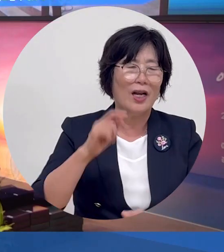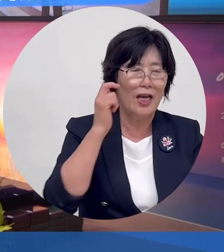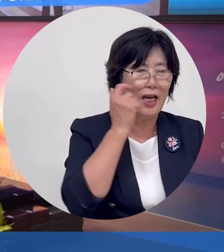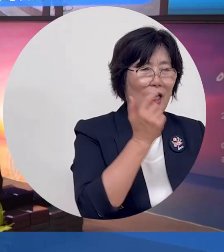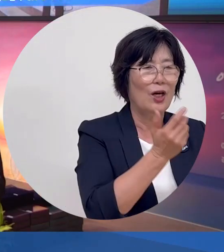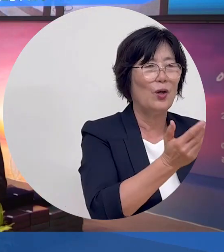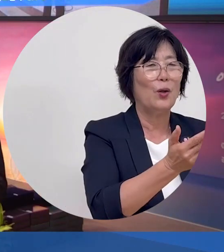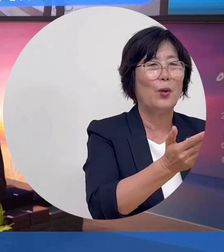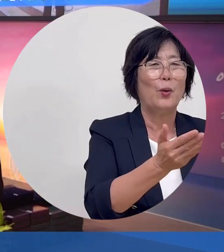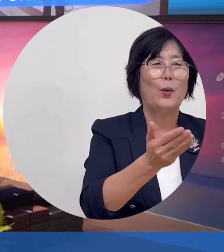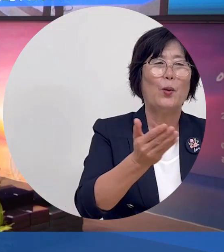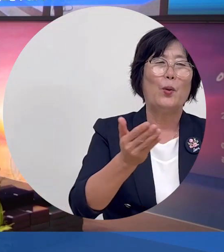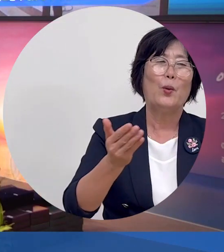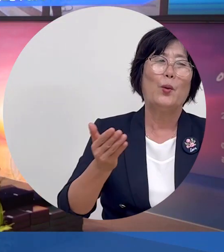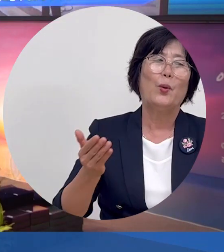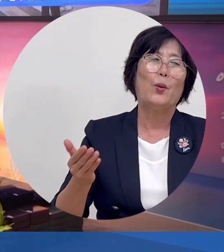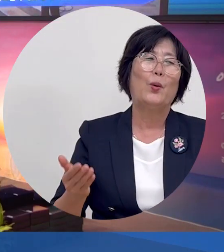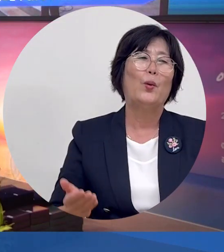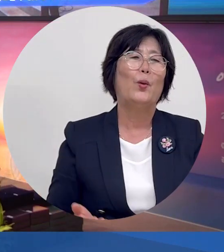서리요.